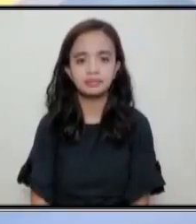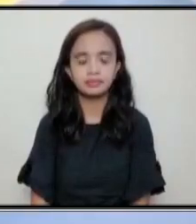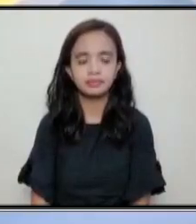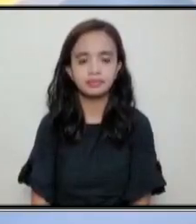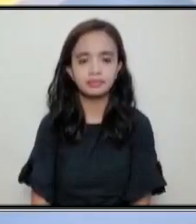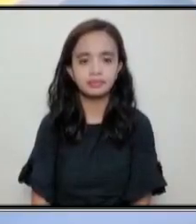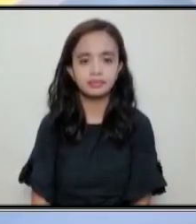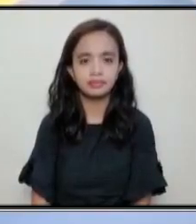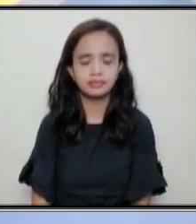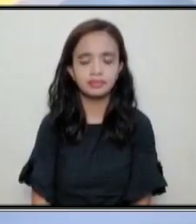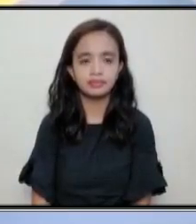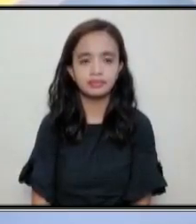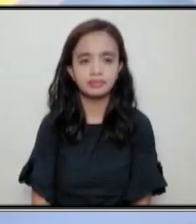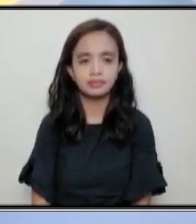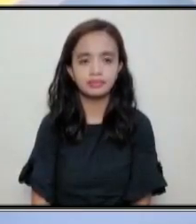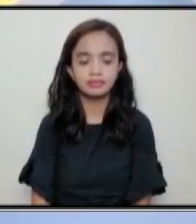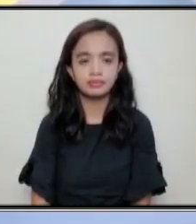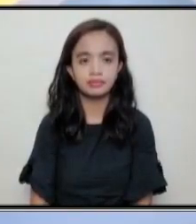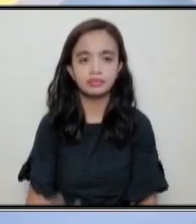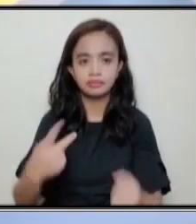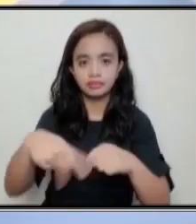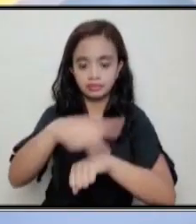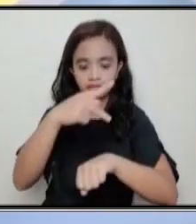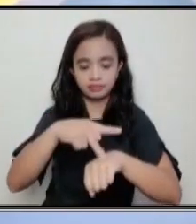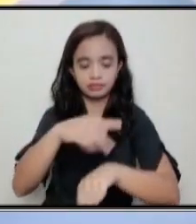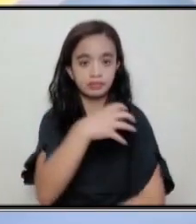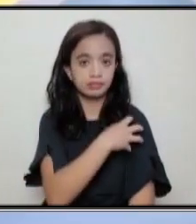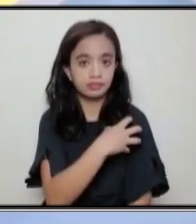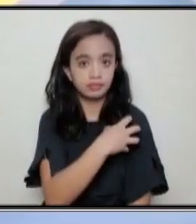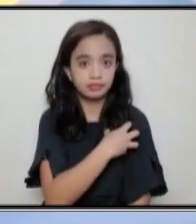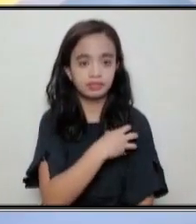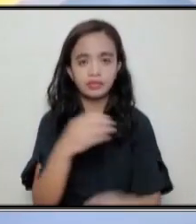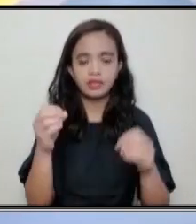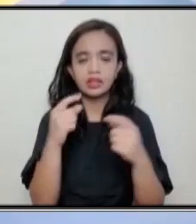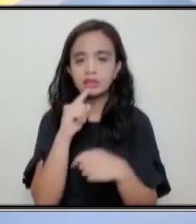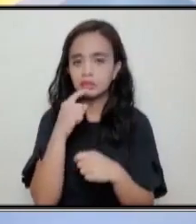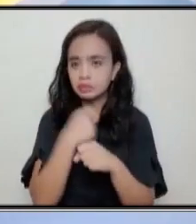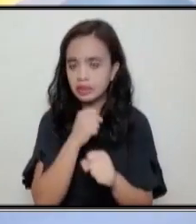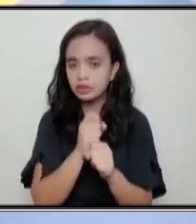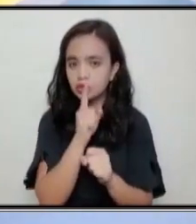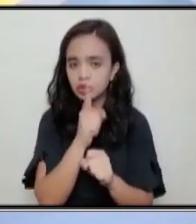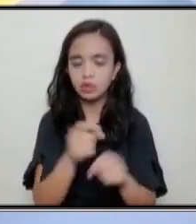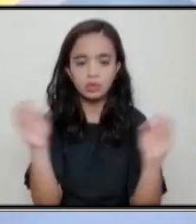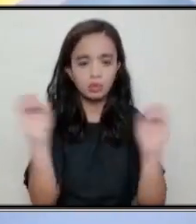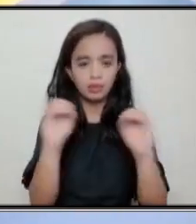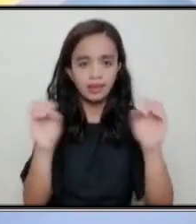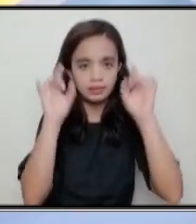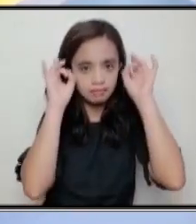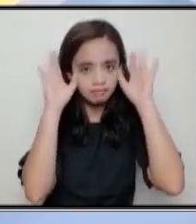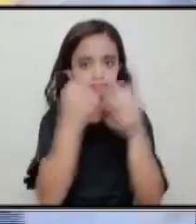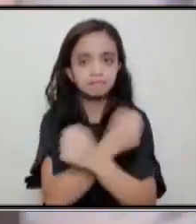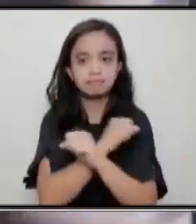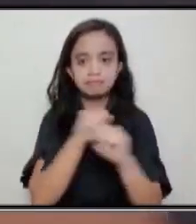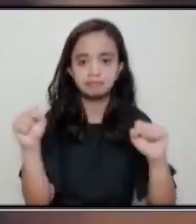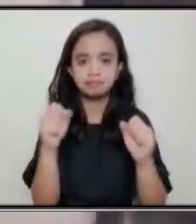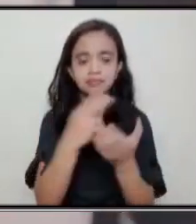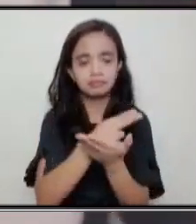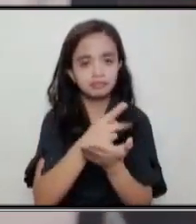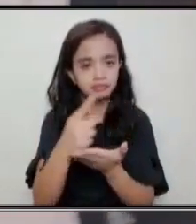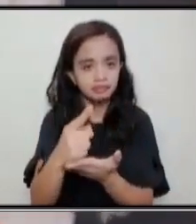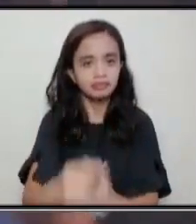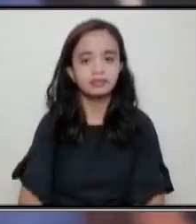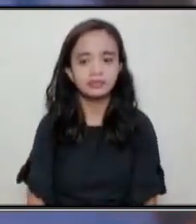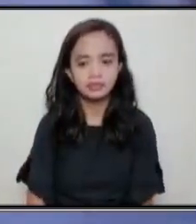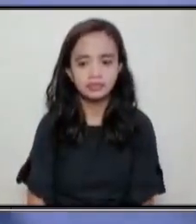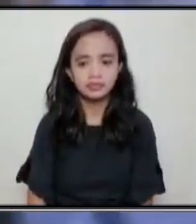Piniyak ng pamunuan ng Philippine National Police na walang banta sa seguridad sa paggunita ng Semana Santa. Kasunod na rin ito ng